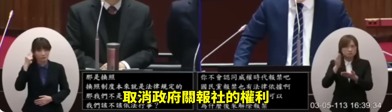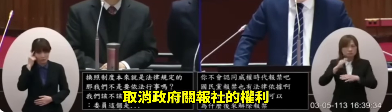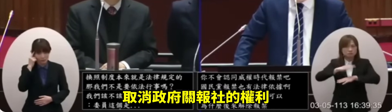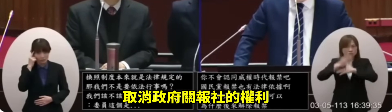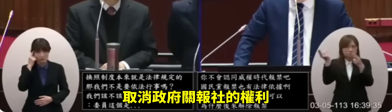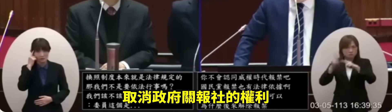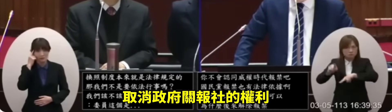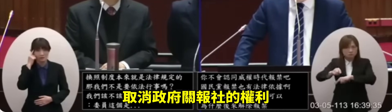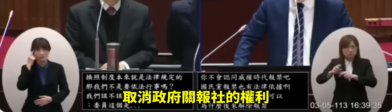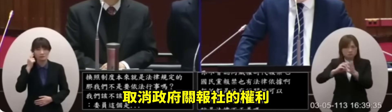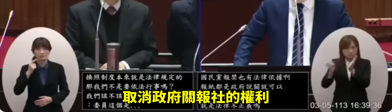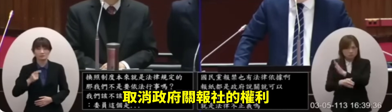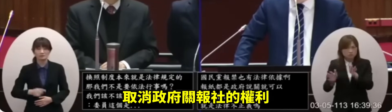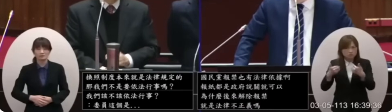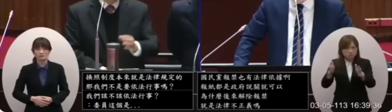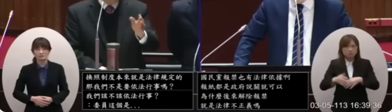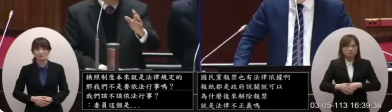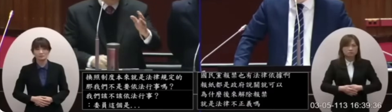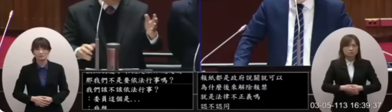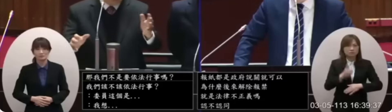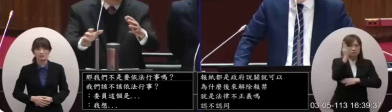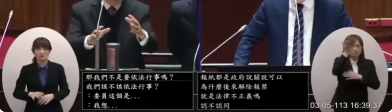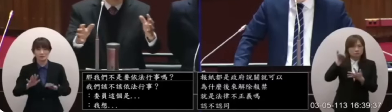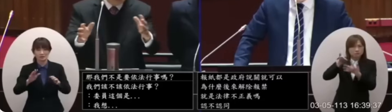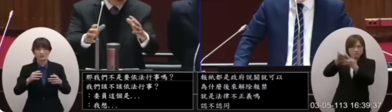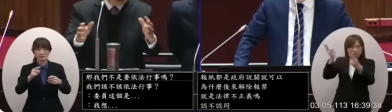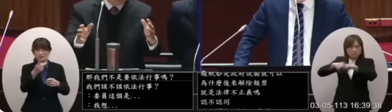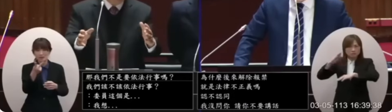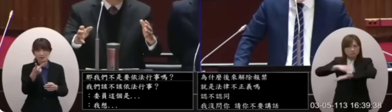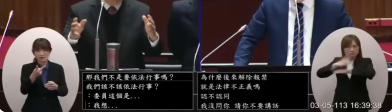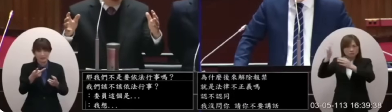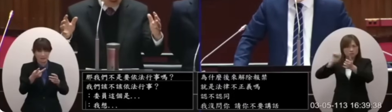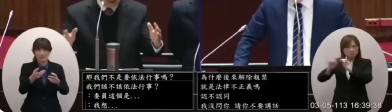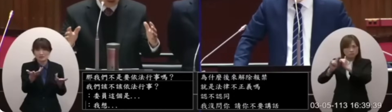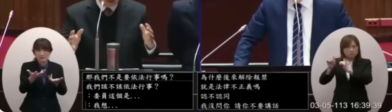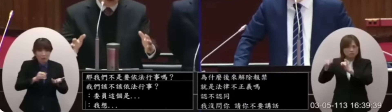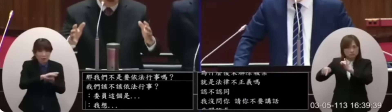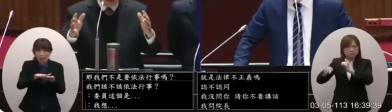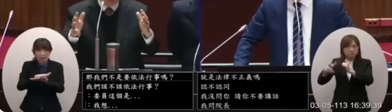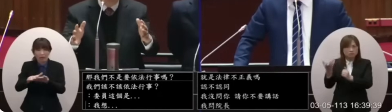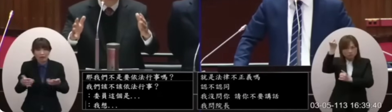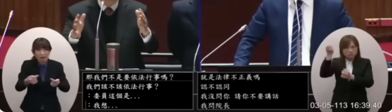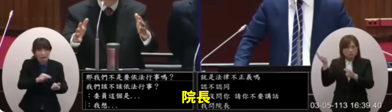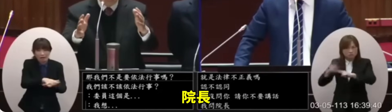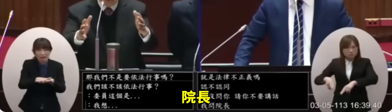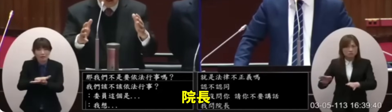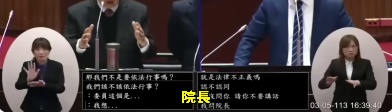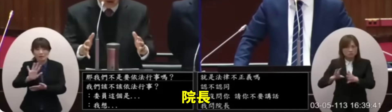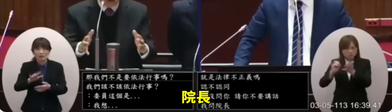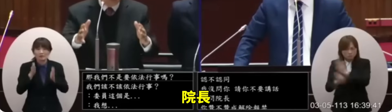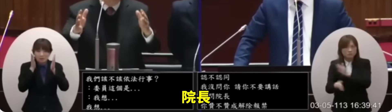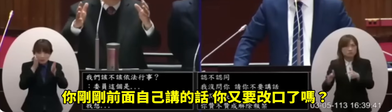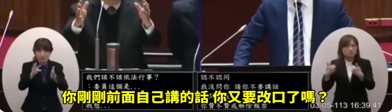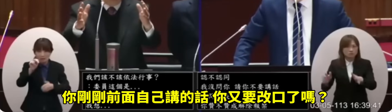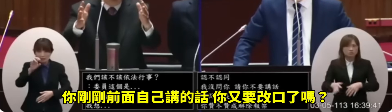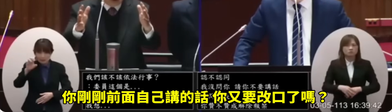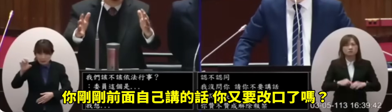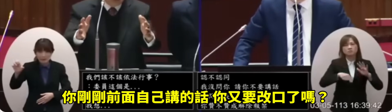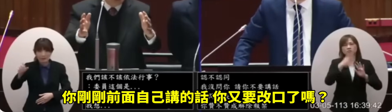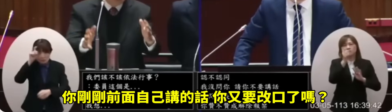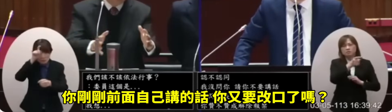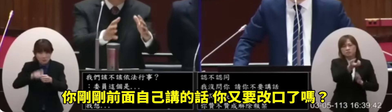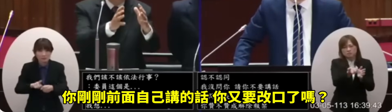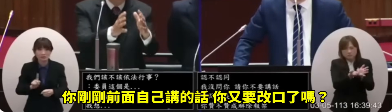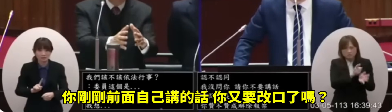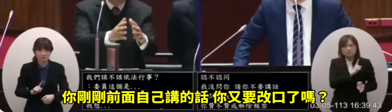取消政府官报社的权利。 你不要把两件事情给扯在一起。我们现在就讲说 NCC 的功能。 你刚刚